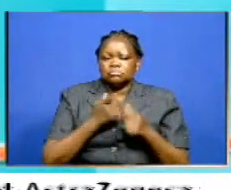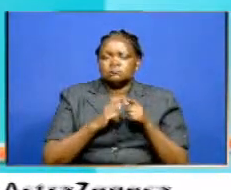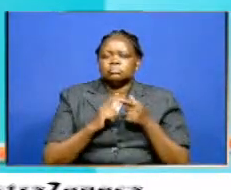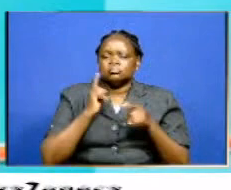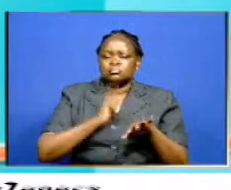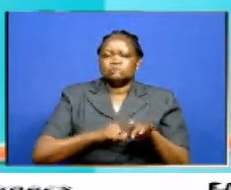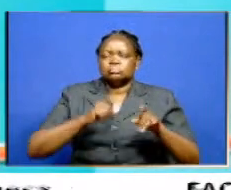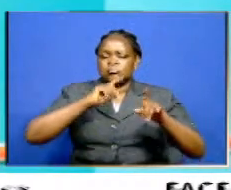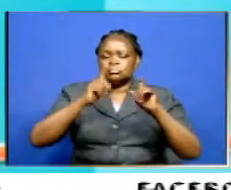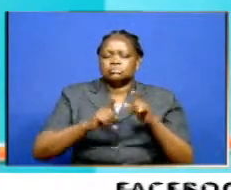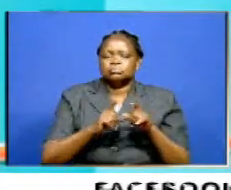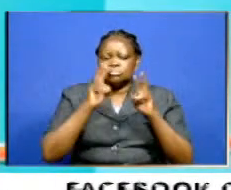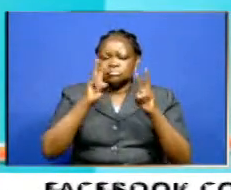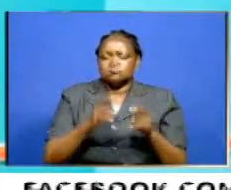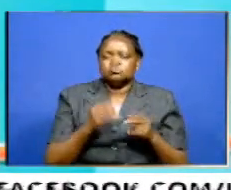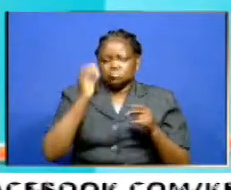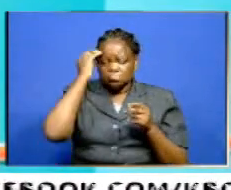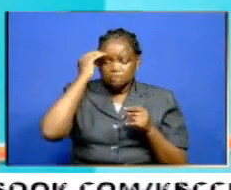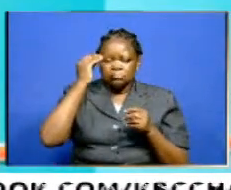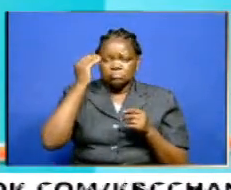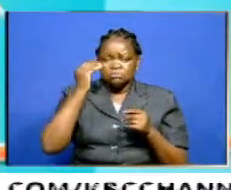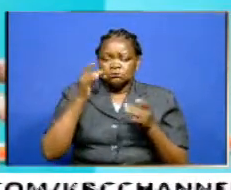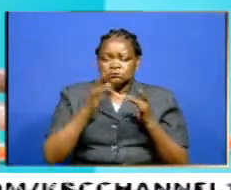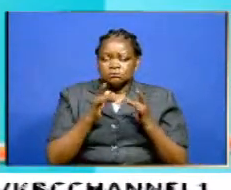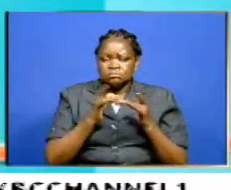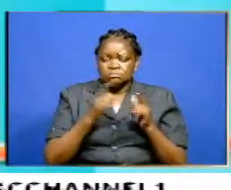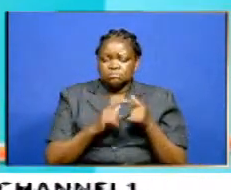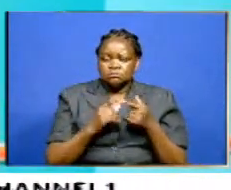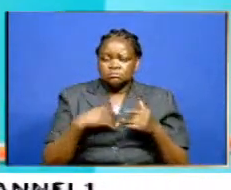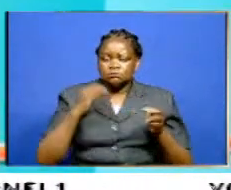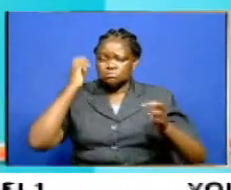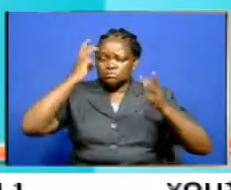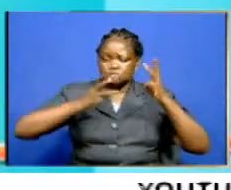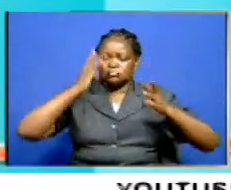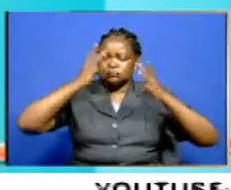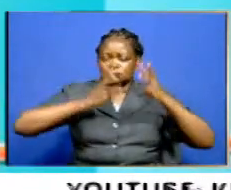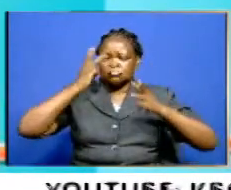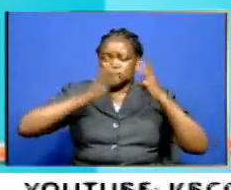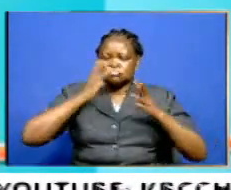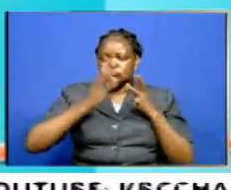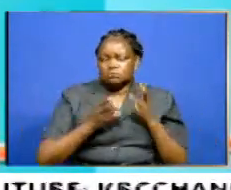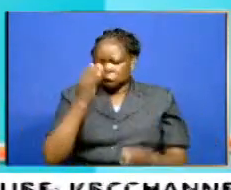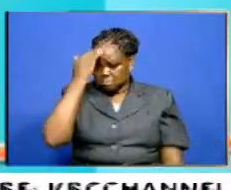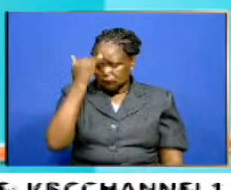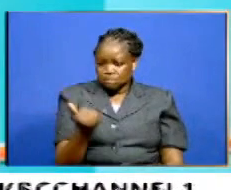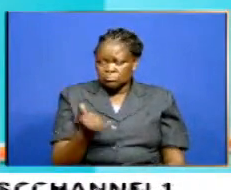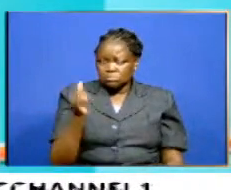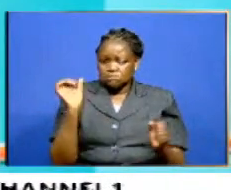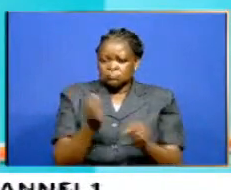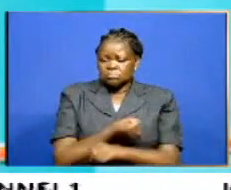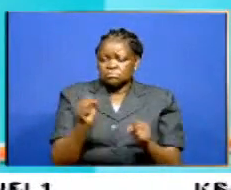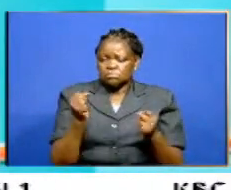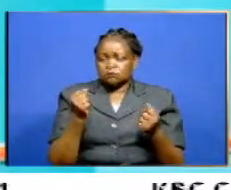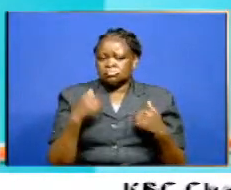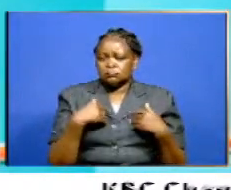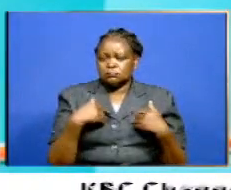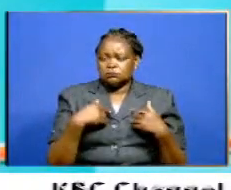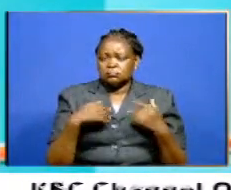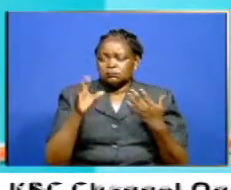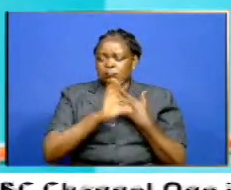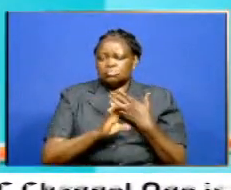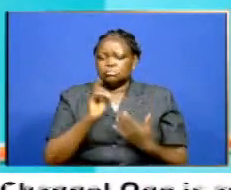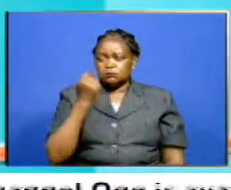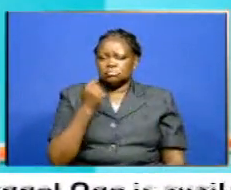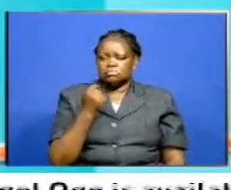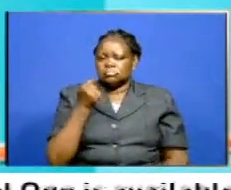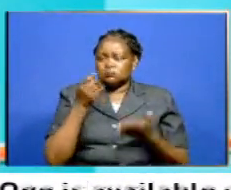hili swala la wanafunzi kusoma katika mitandaoni, kulikuwa na wasiwasi katika vyuo vikuu ambapo haifai kuwe hata kidogo katika nchi yetu ya Kenya